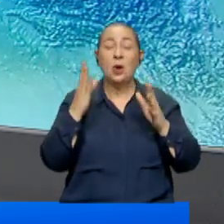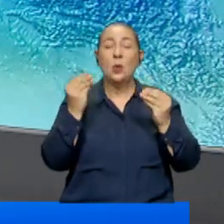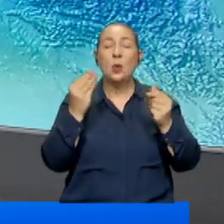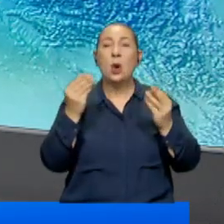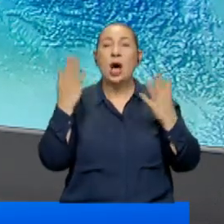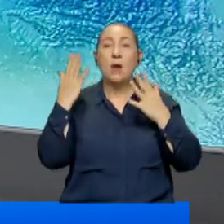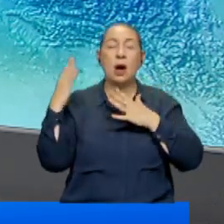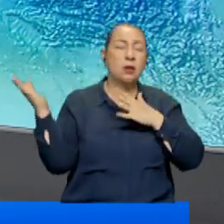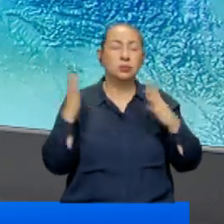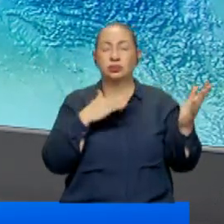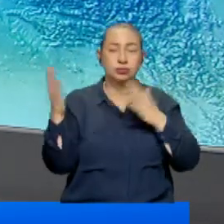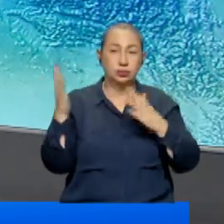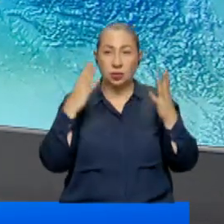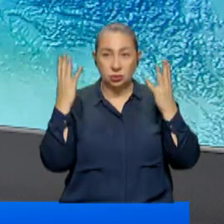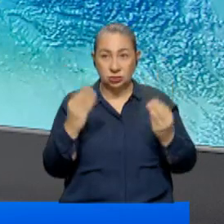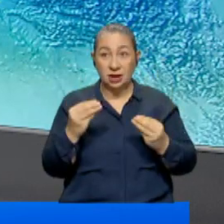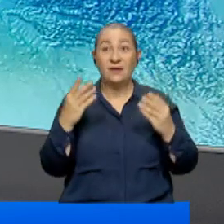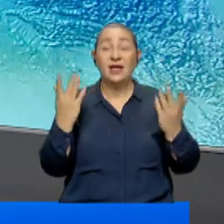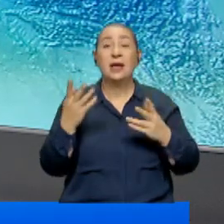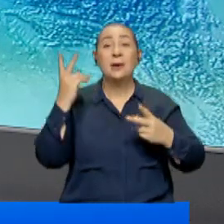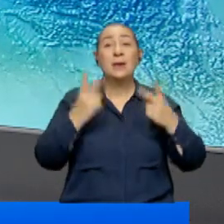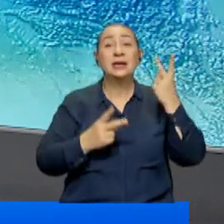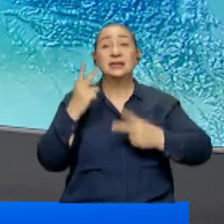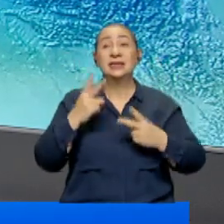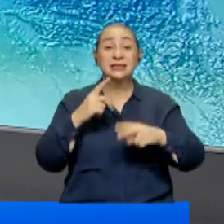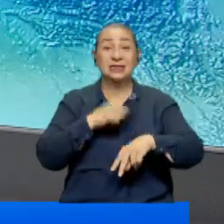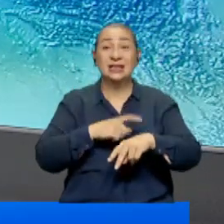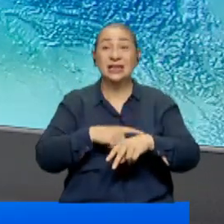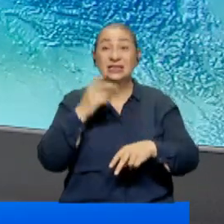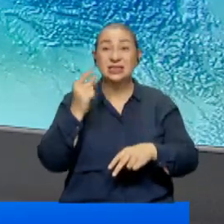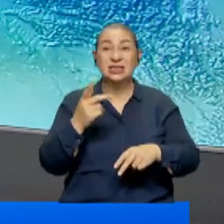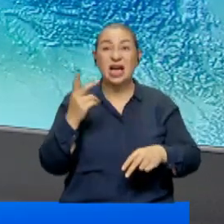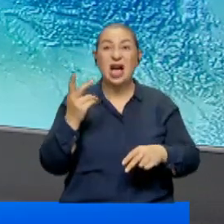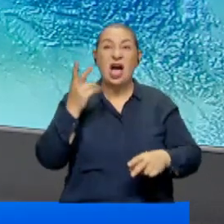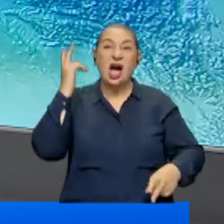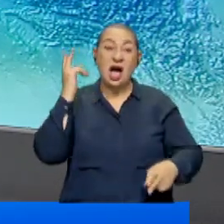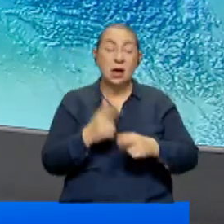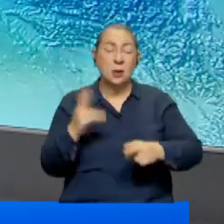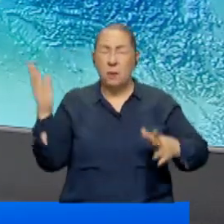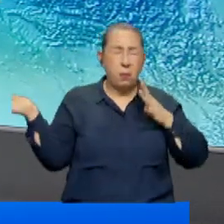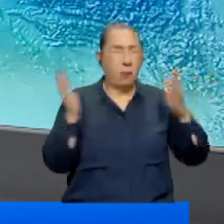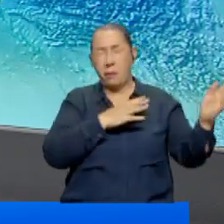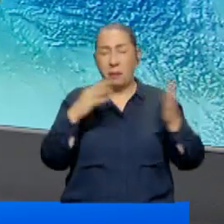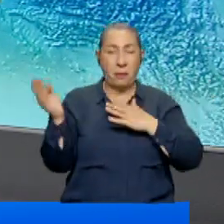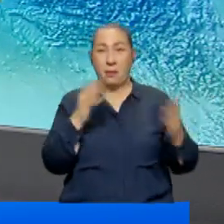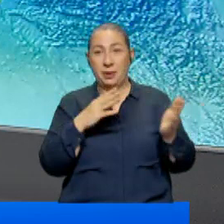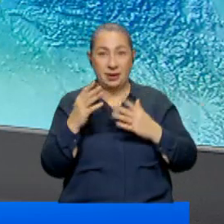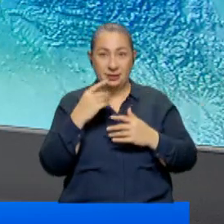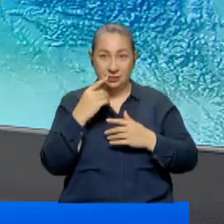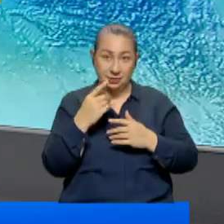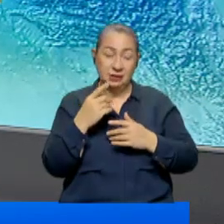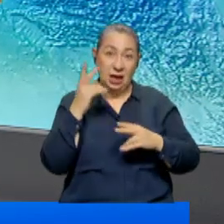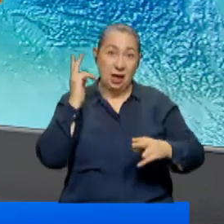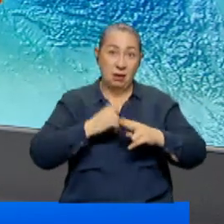hava taşıyacak şekilde esecek ve zaman zaman saatteki hızı böyle ani hızlanmalarında, hani hamlesi deniyor